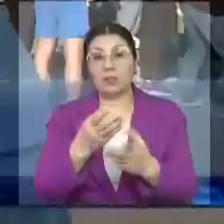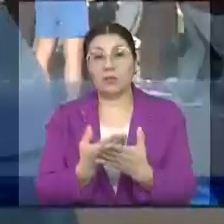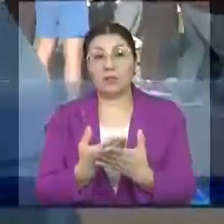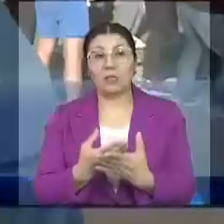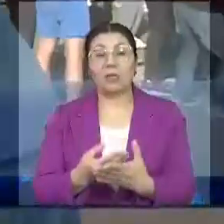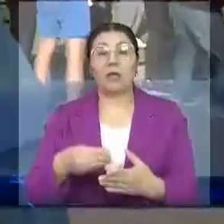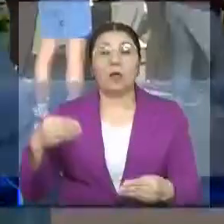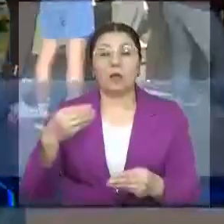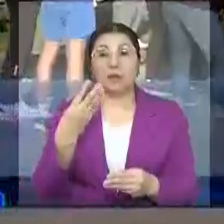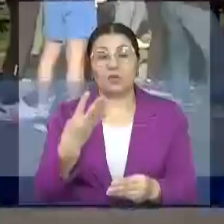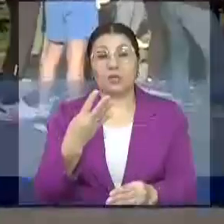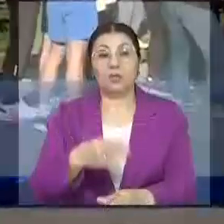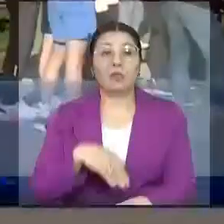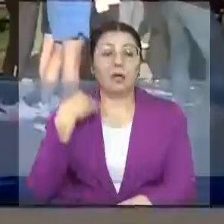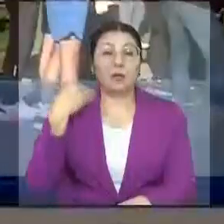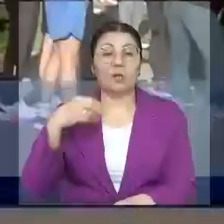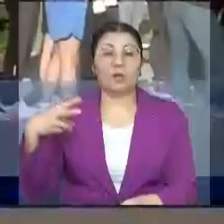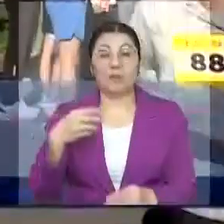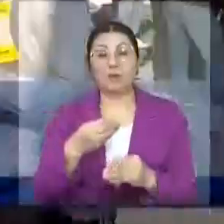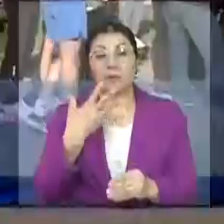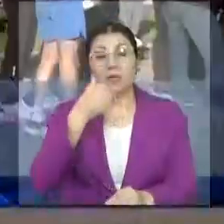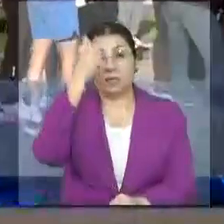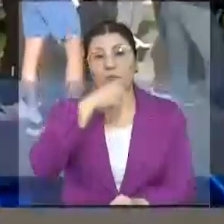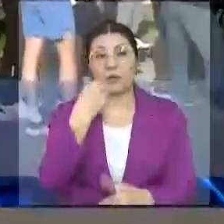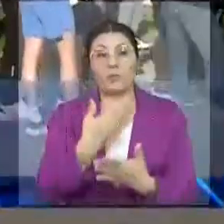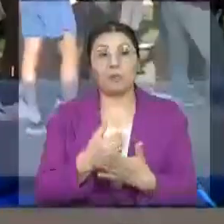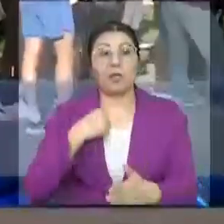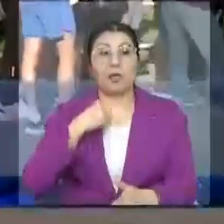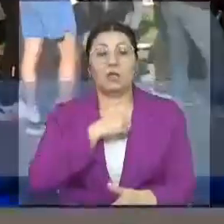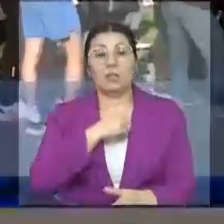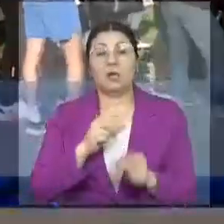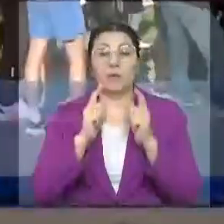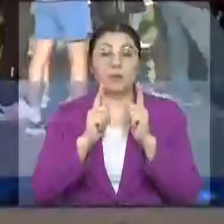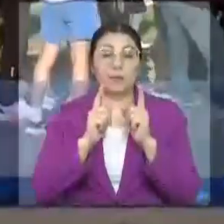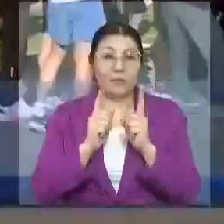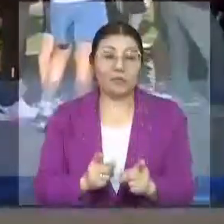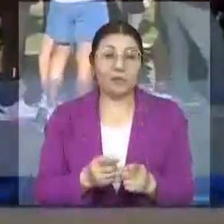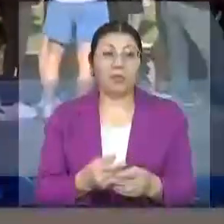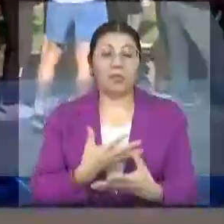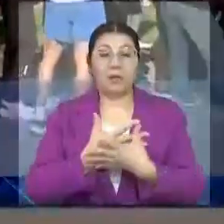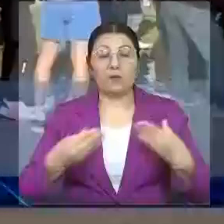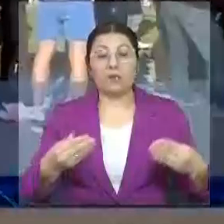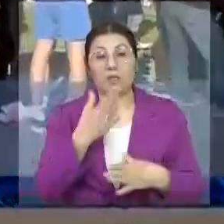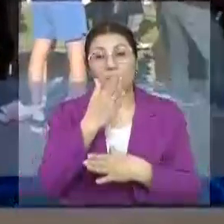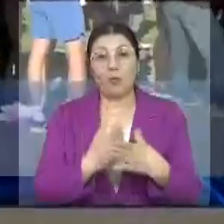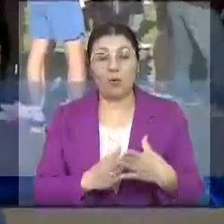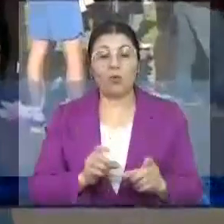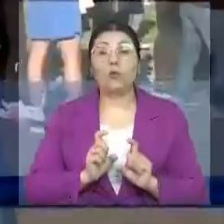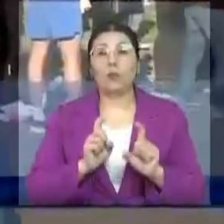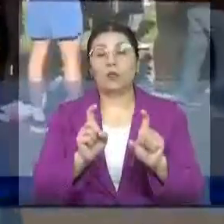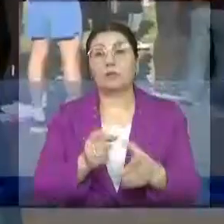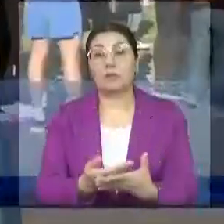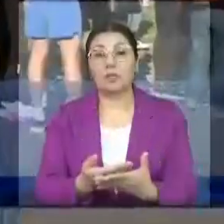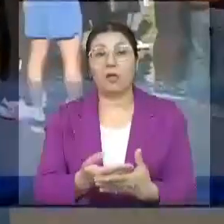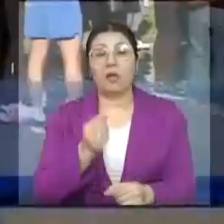И в 2015 уже Актобе-марафон как полумарафон считается самым старейшим. Поэтому весенний полумарафон мы намеренно